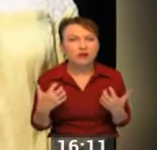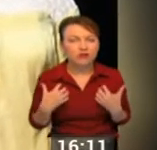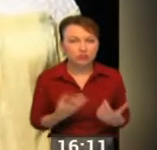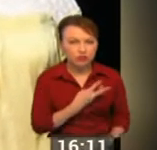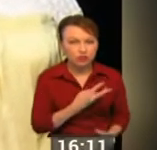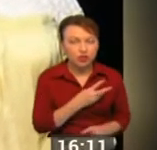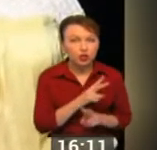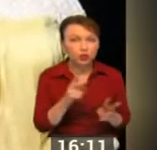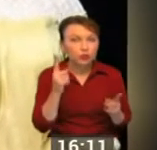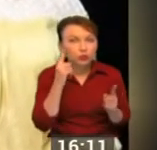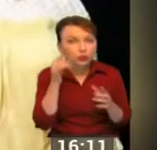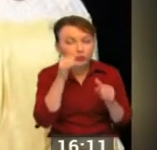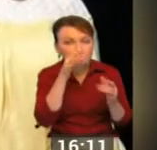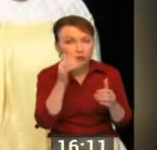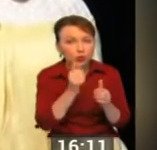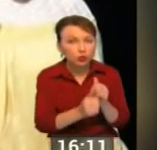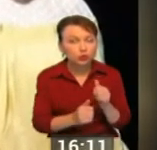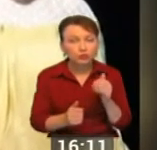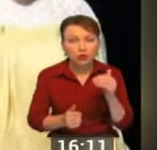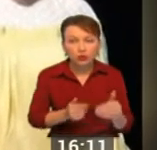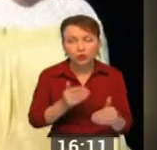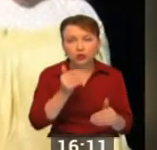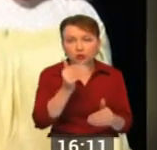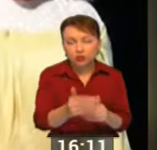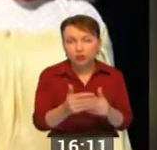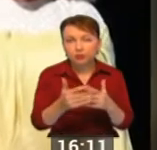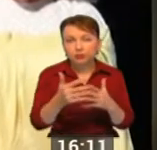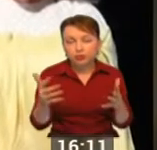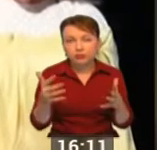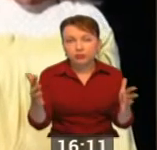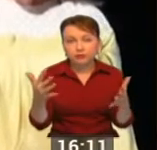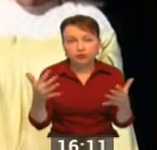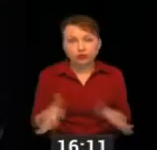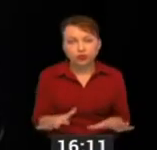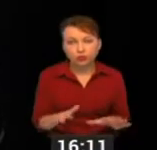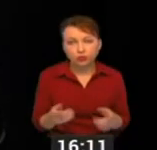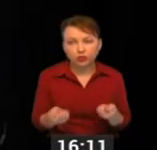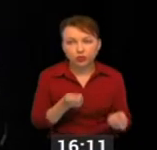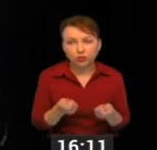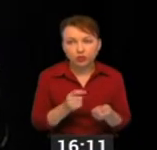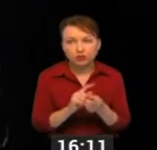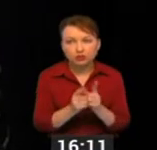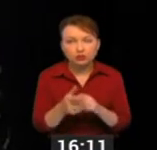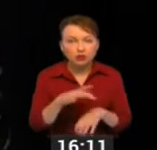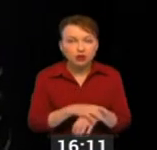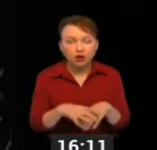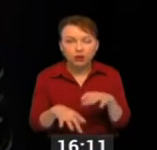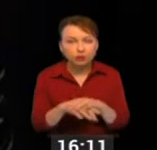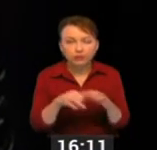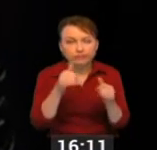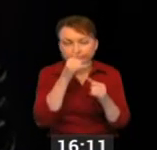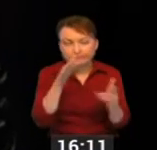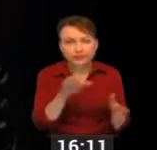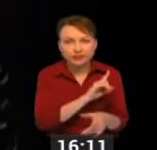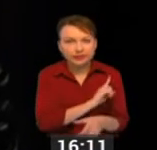й подумати не міг, що з кожним раундом вони все більше втрачатимуть контроль. Вони стануть рабами непідвласної їм